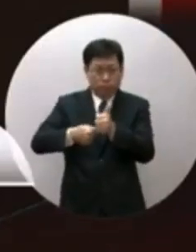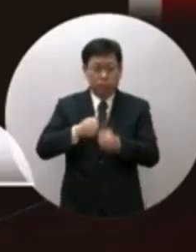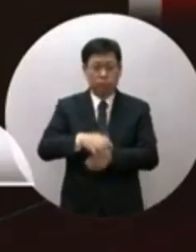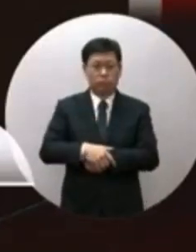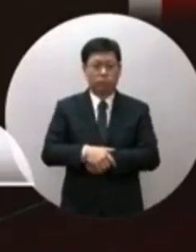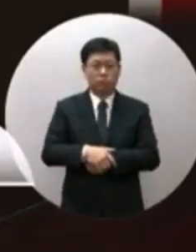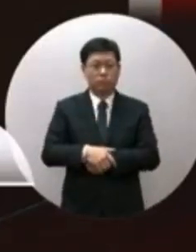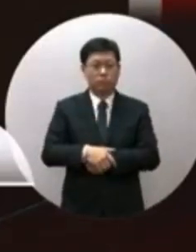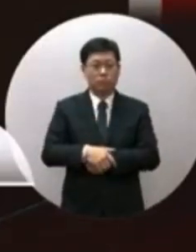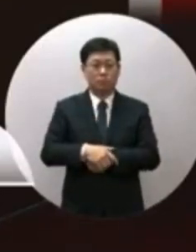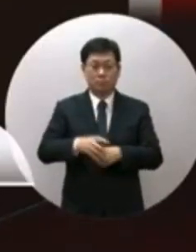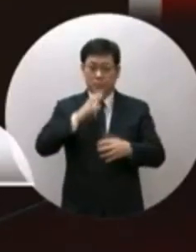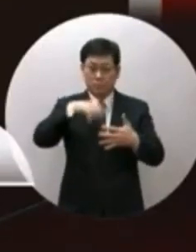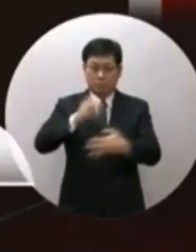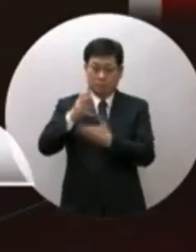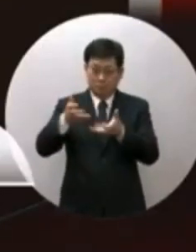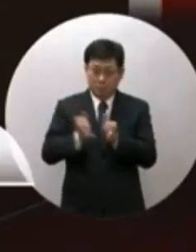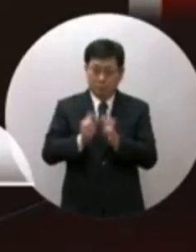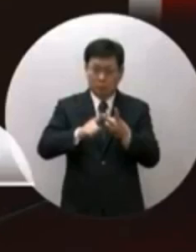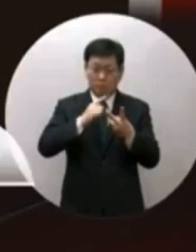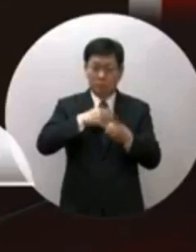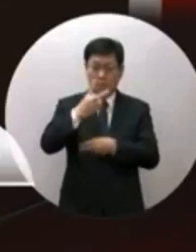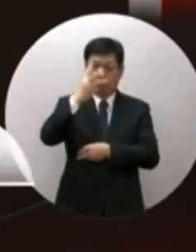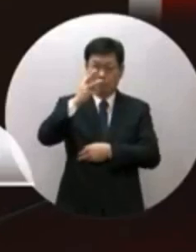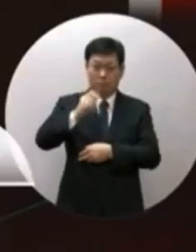统。内政部编列